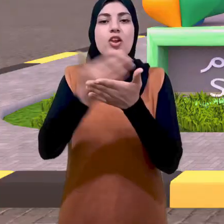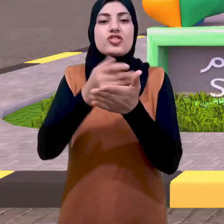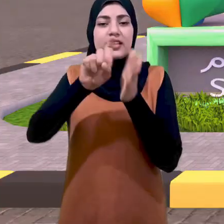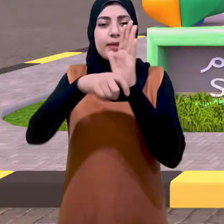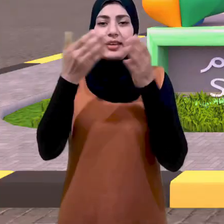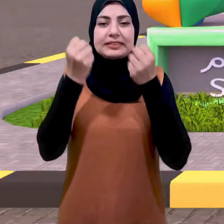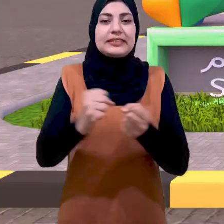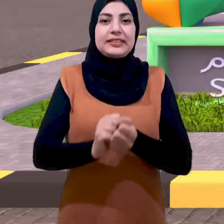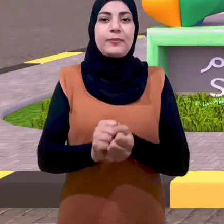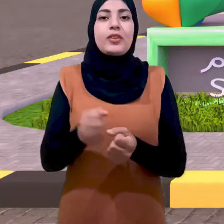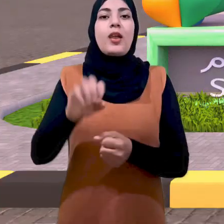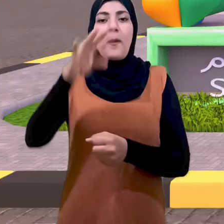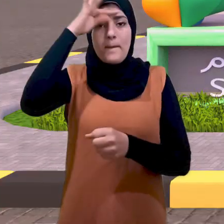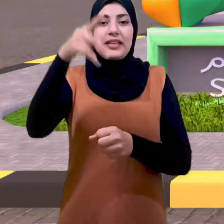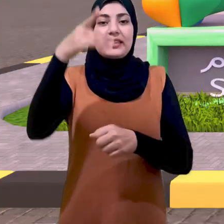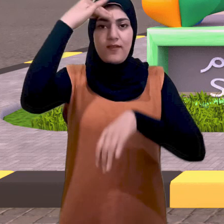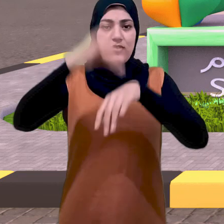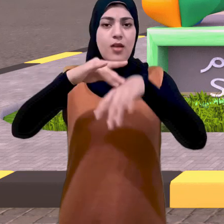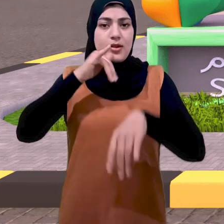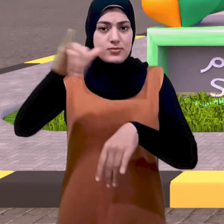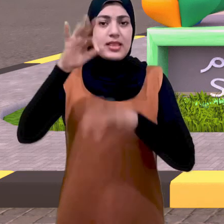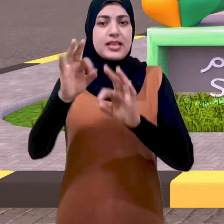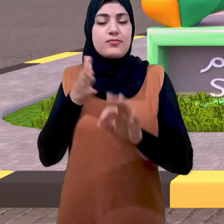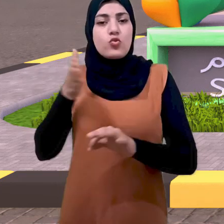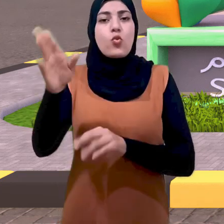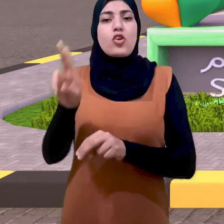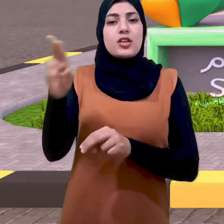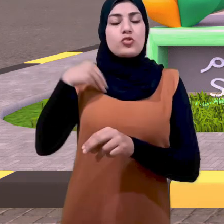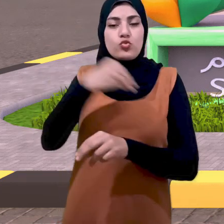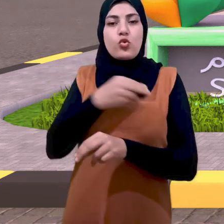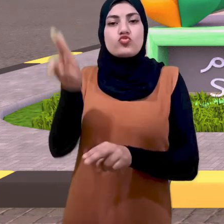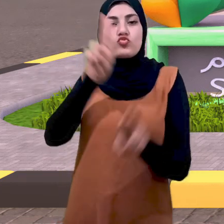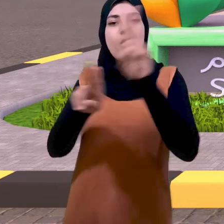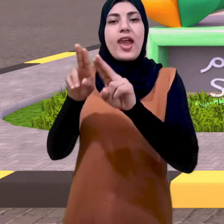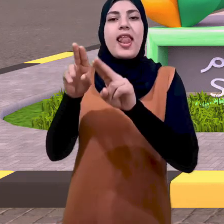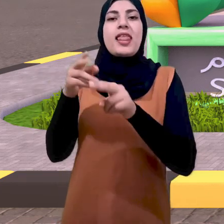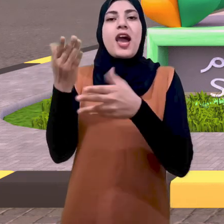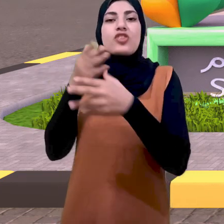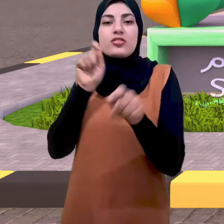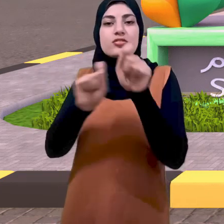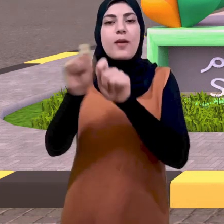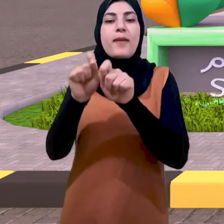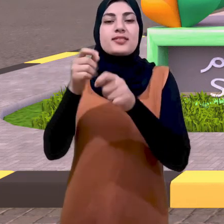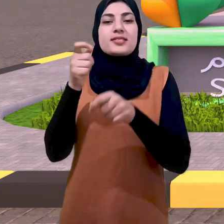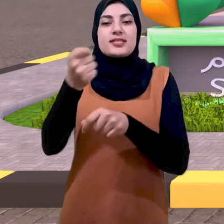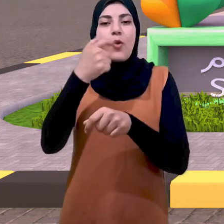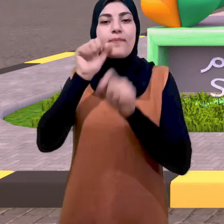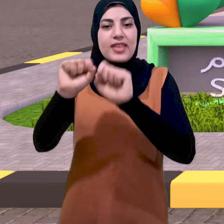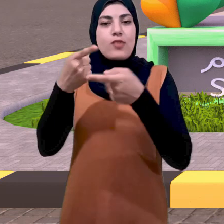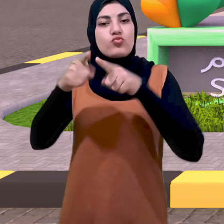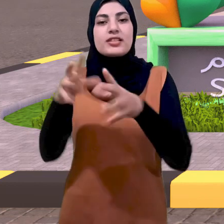كنت مصاب بمرض مزمن لا سمح الله فاحرص على مراجعة طبيبك بعد العيد مباشرة لإعادة تقدير كميات